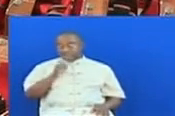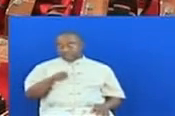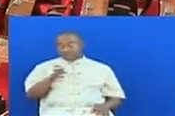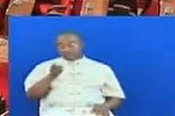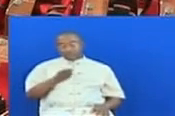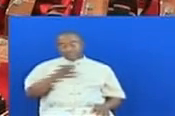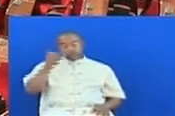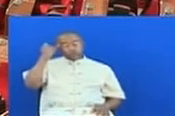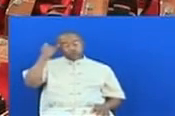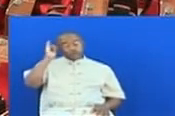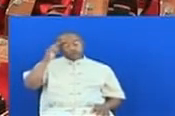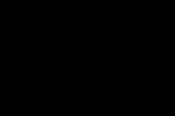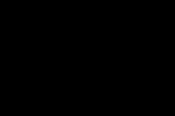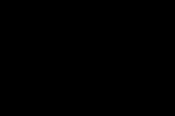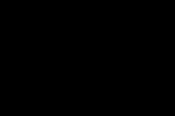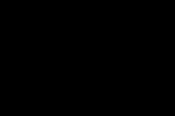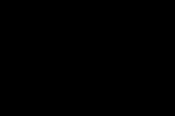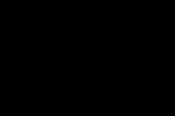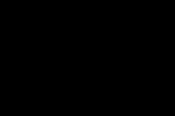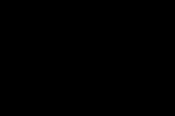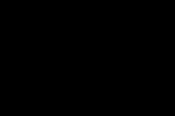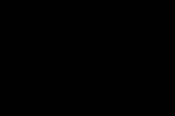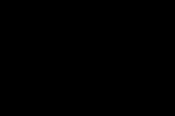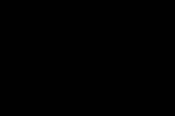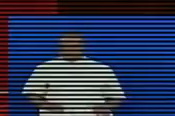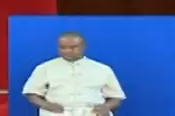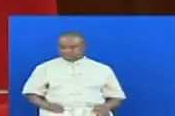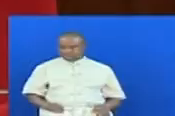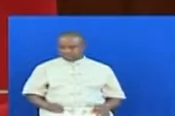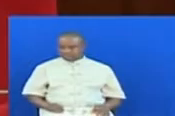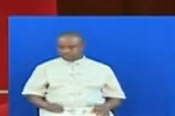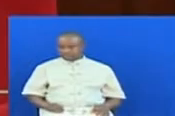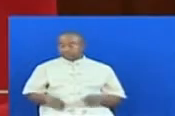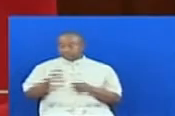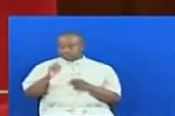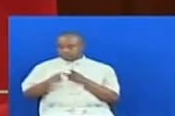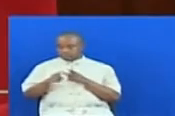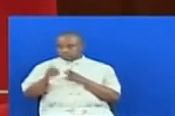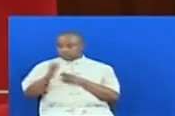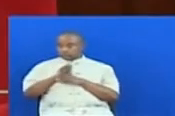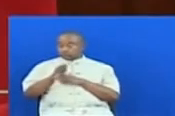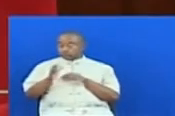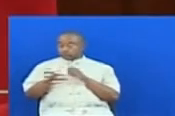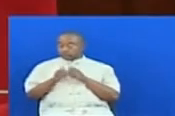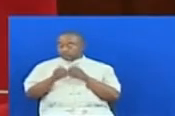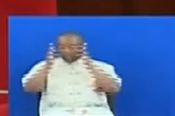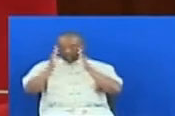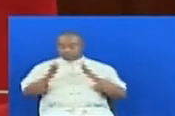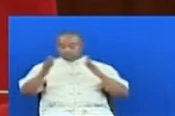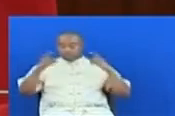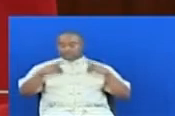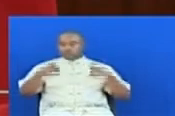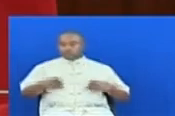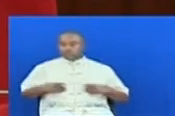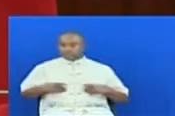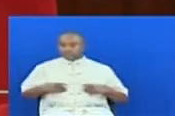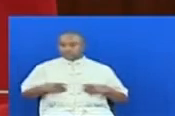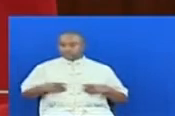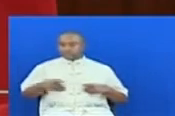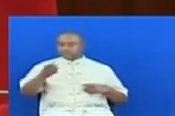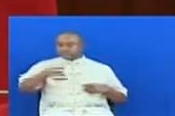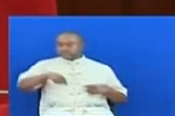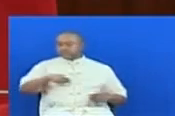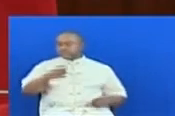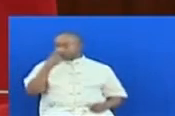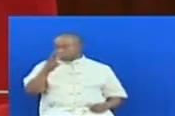kwenye maeneo machache. La kwanza ni hili swala la waheshimiwa madiwani, ambako tumeona madiwani wengi